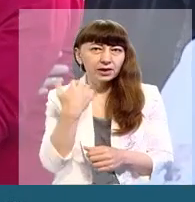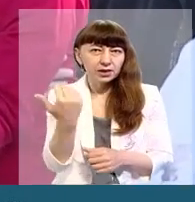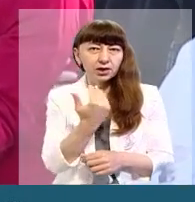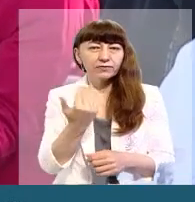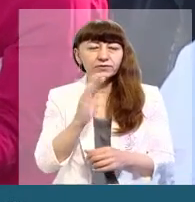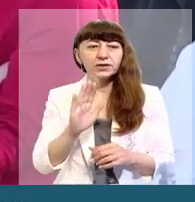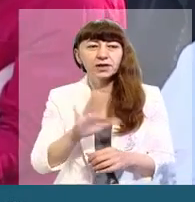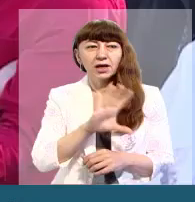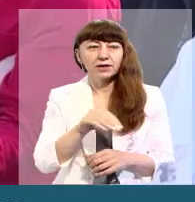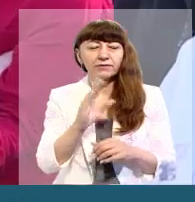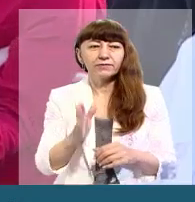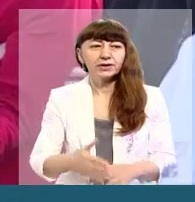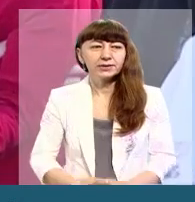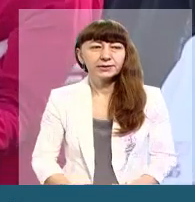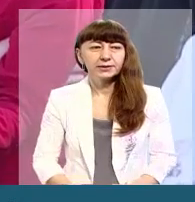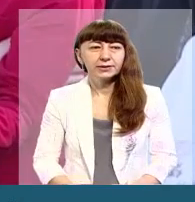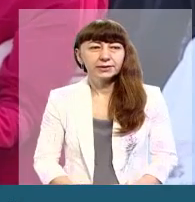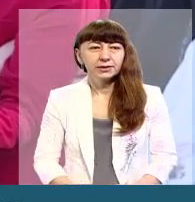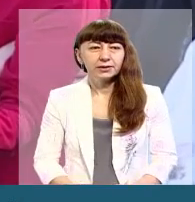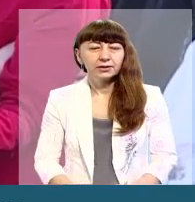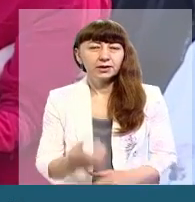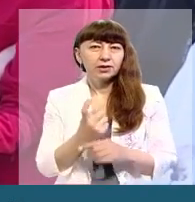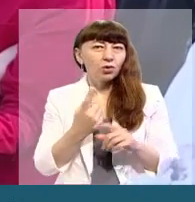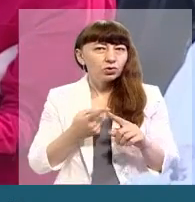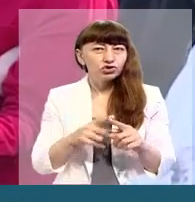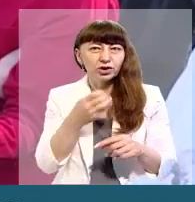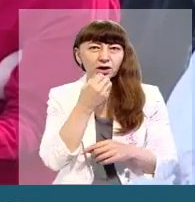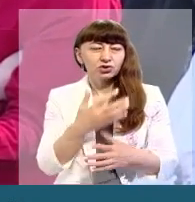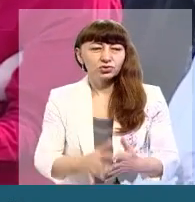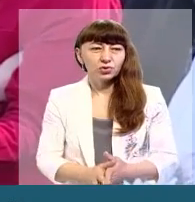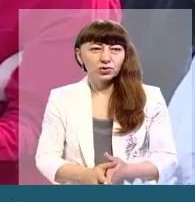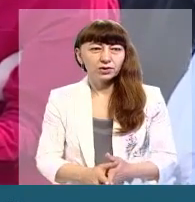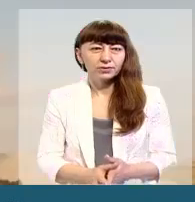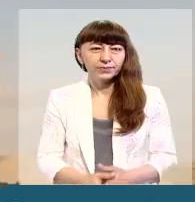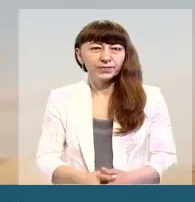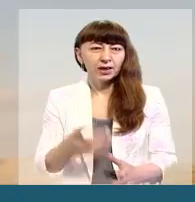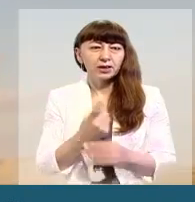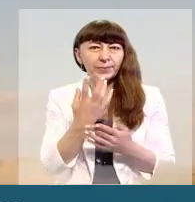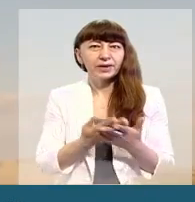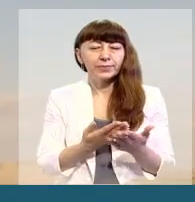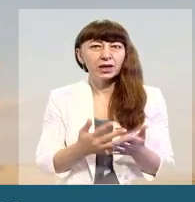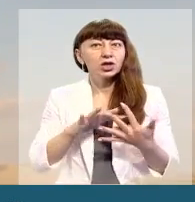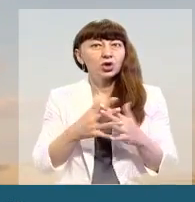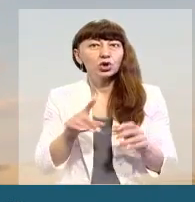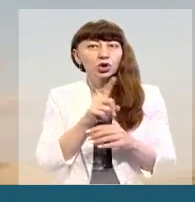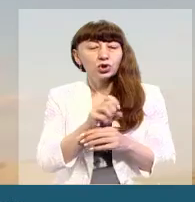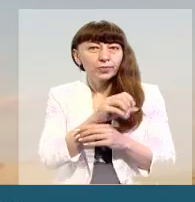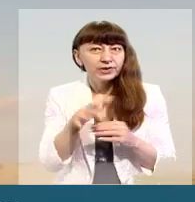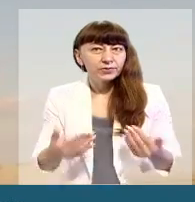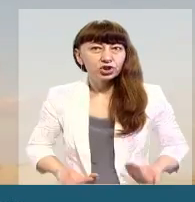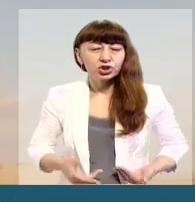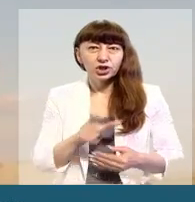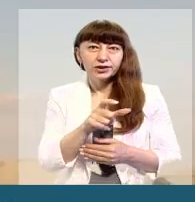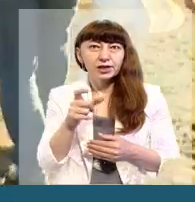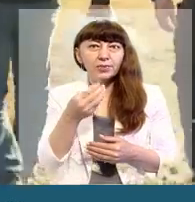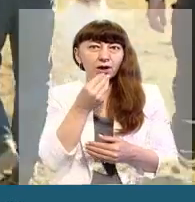сделали в свое время и по восстановлению, это очень хорошо, это поучительно. Село должно обеспечивать жителей